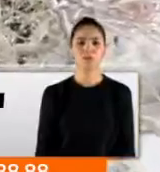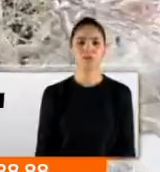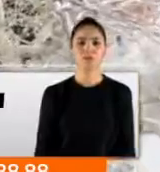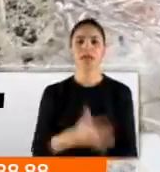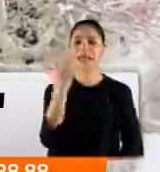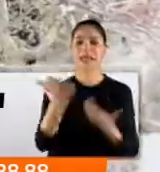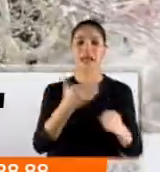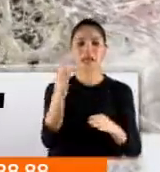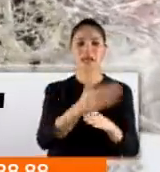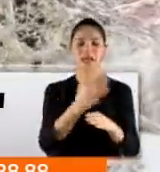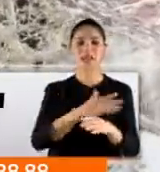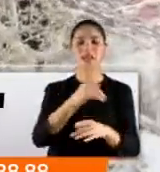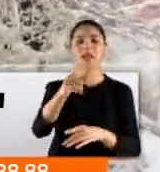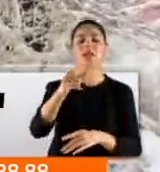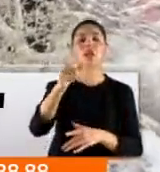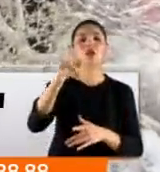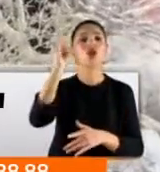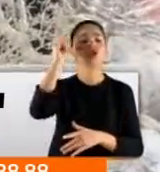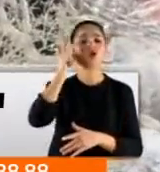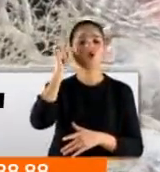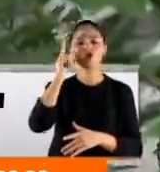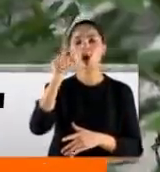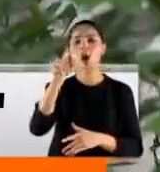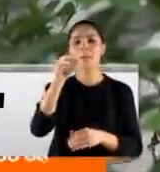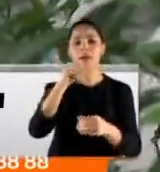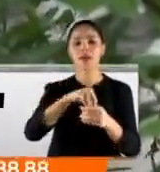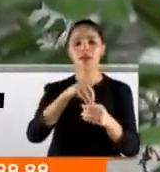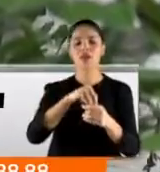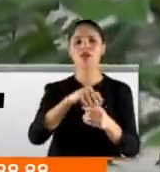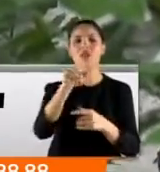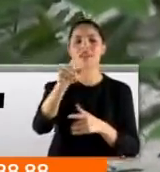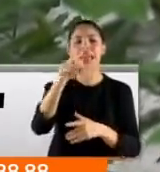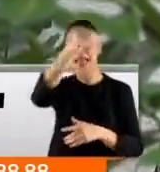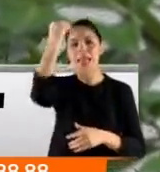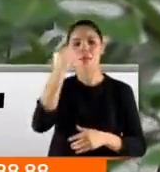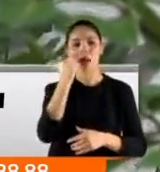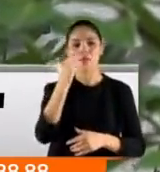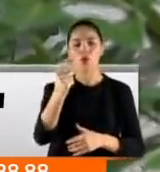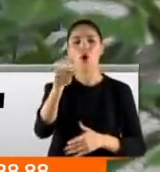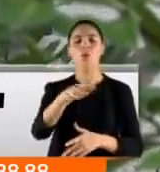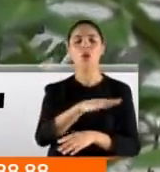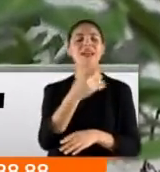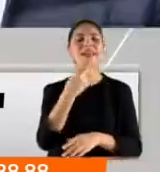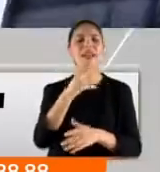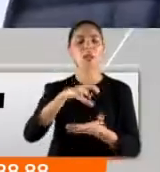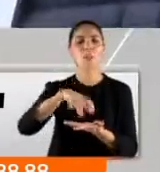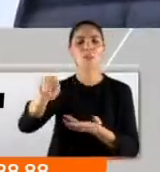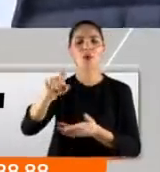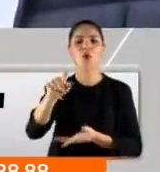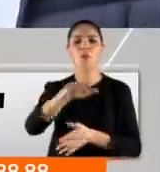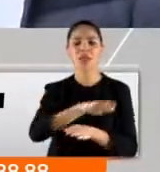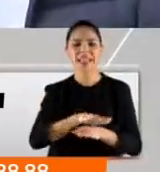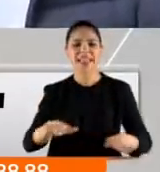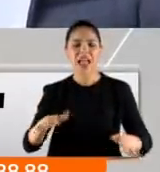Yangının sebebi caminin imamına göre kadınlar bölümündeki yerden ısıtma sistemi. Ancak kesin neden henüz belli değil. Caminin